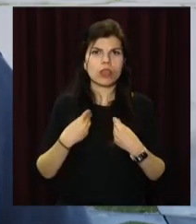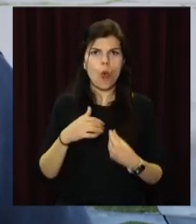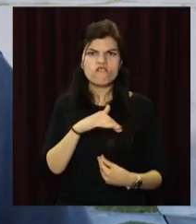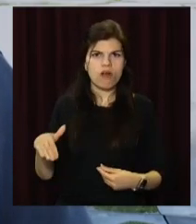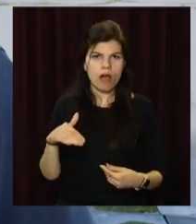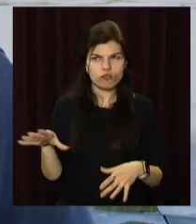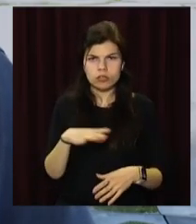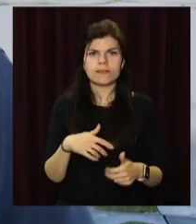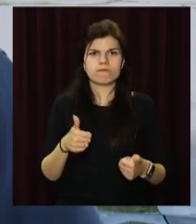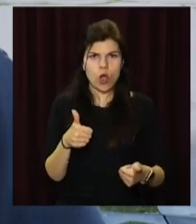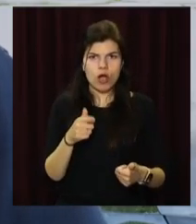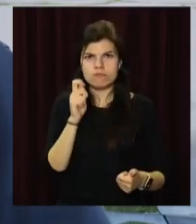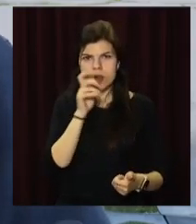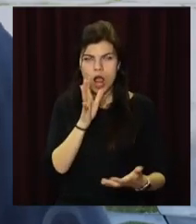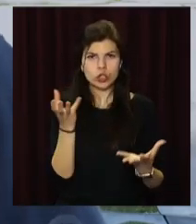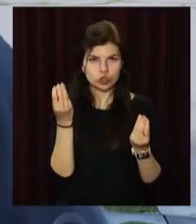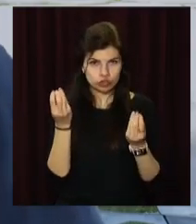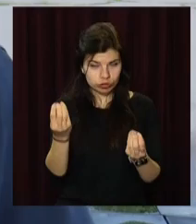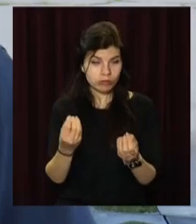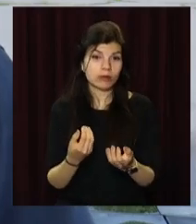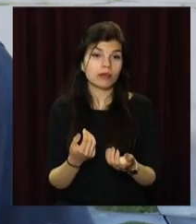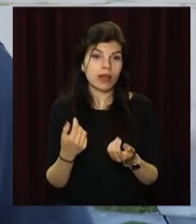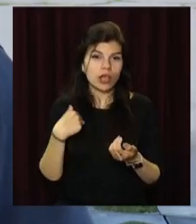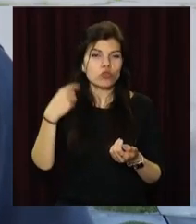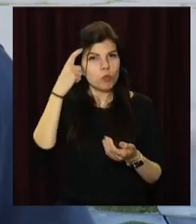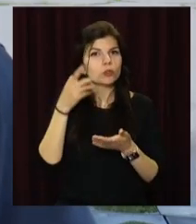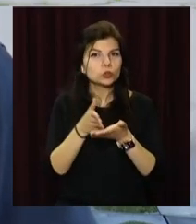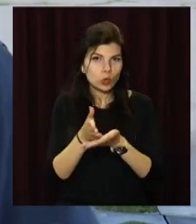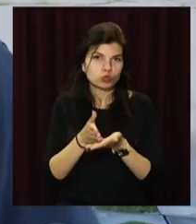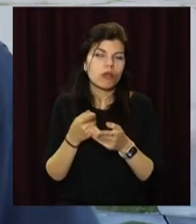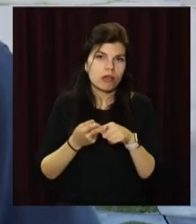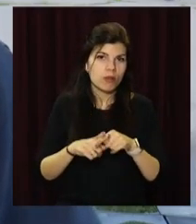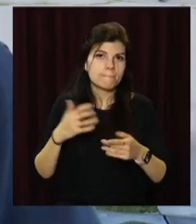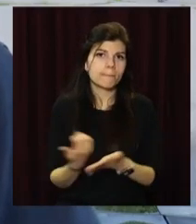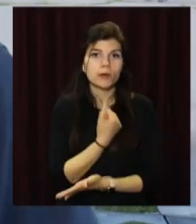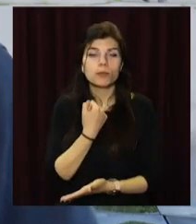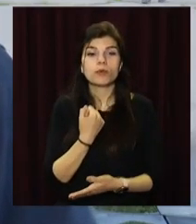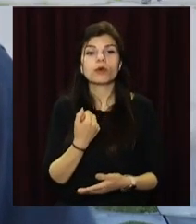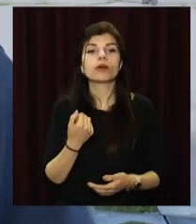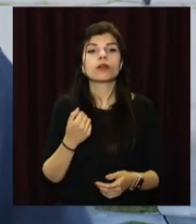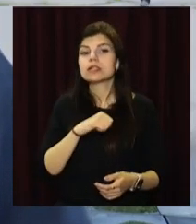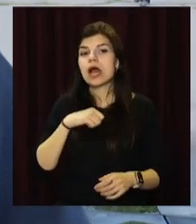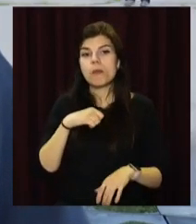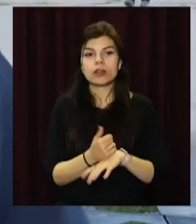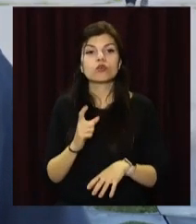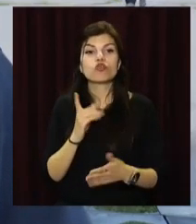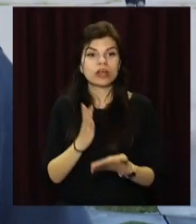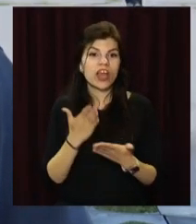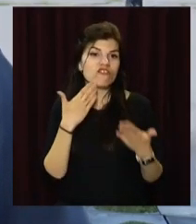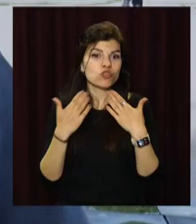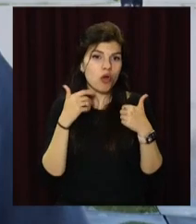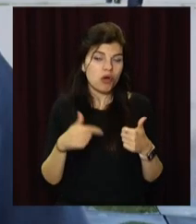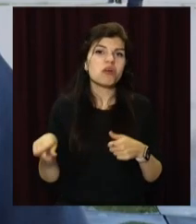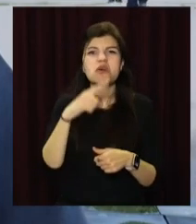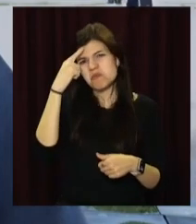впевненості. Я рахую, що ми сьогодні заслужили цю перемогу. Саме головне, що є хороше відношення,